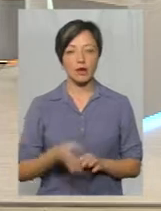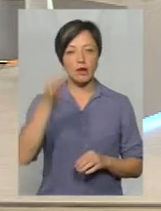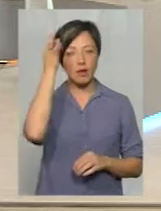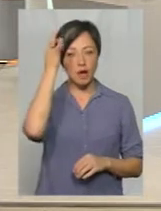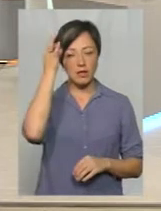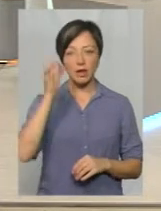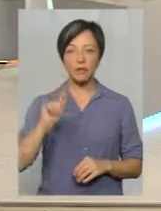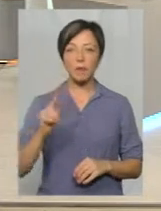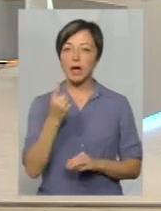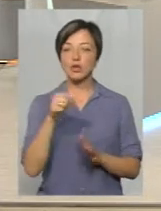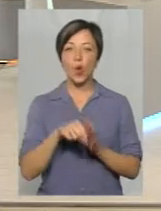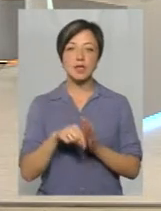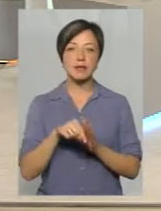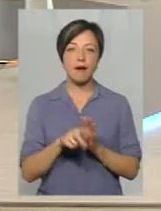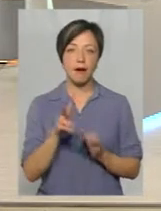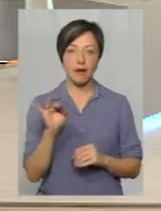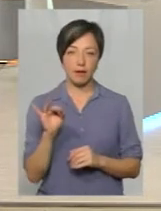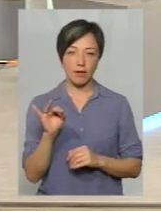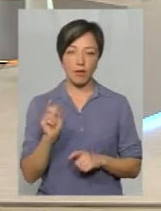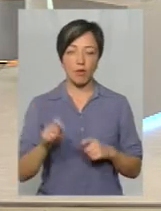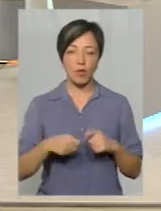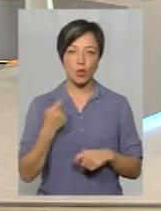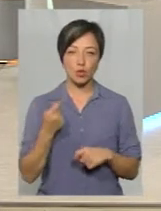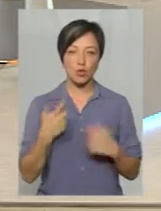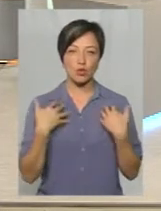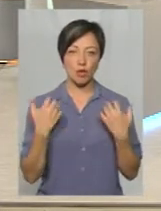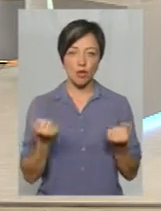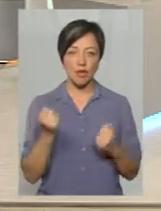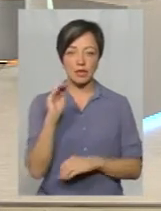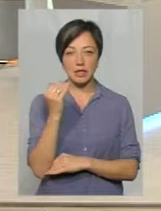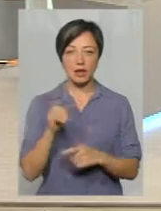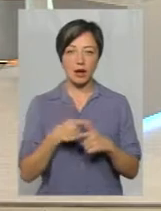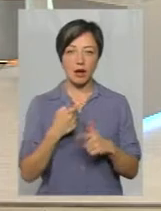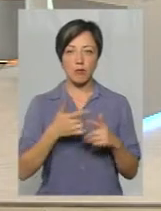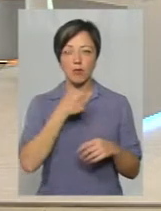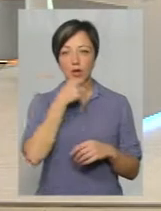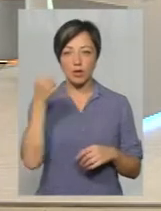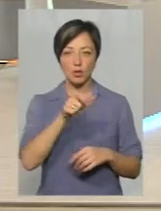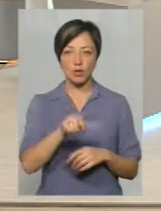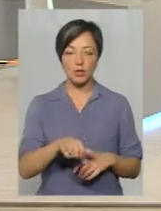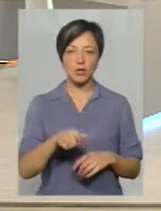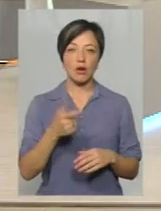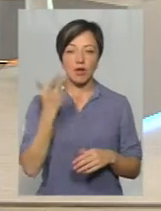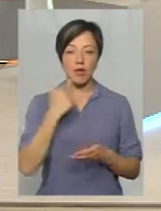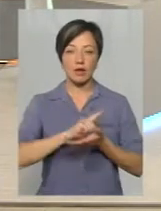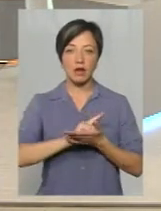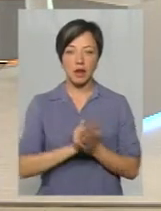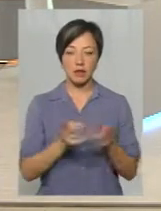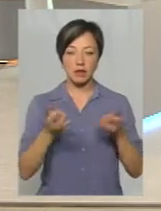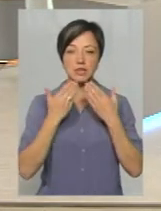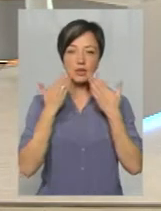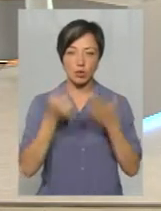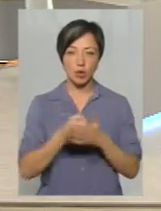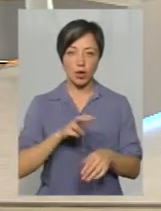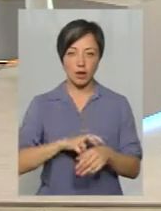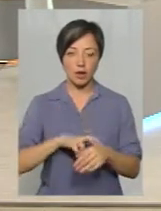от перші ознаки в порушеннях здоров'я дитини або там літньої людини, чи навіть дорослої, коли от негайно треба звертатися до